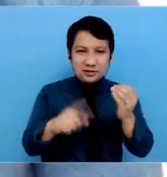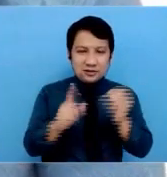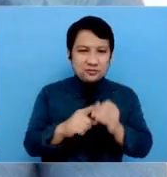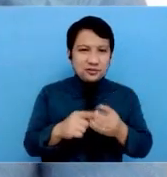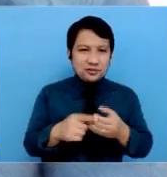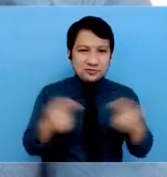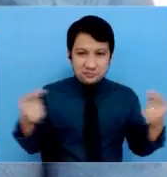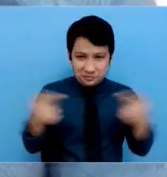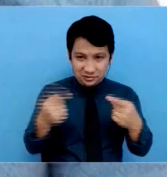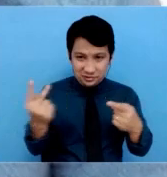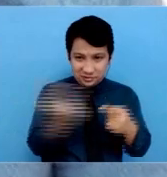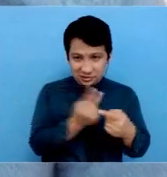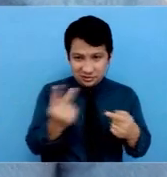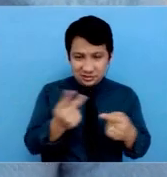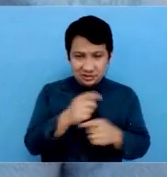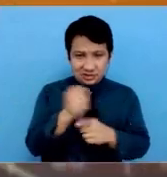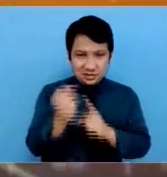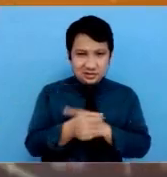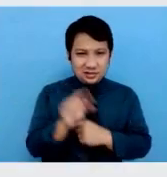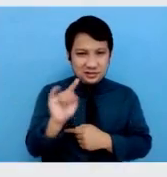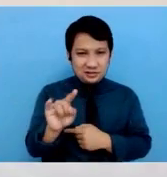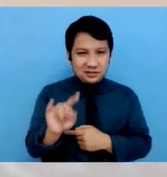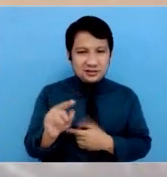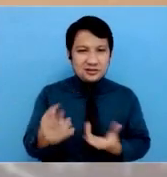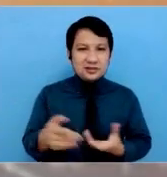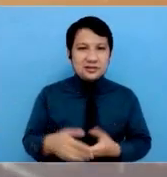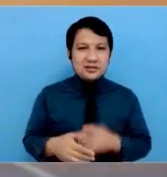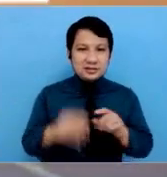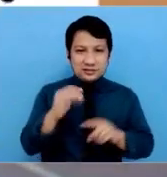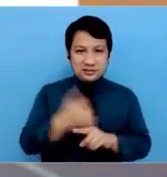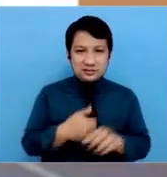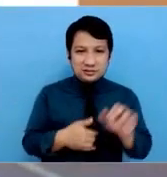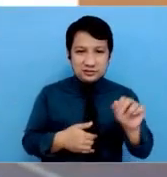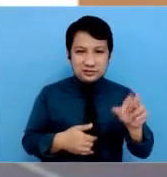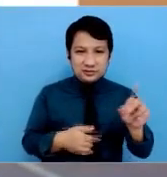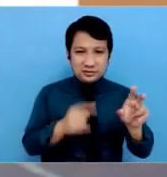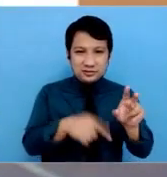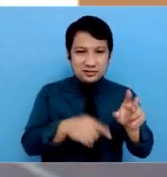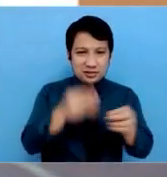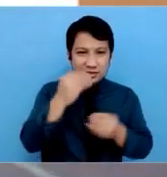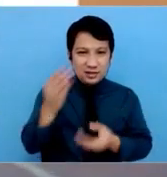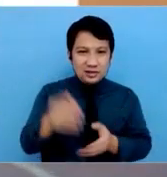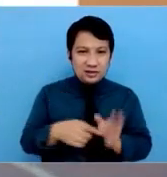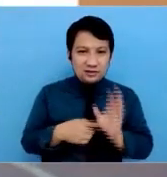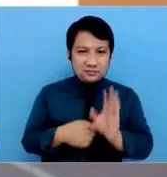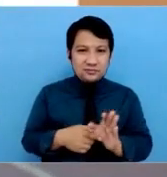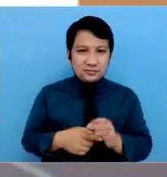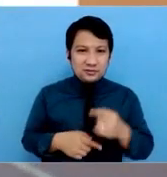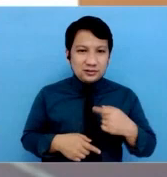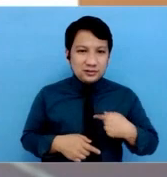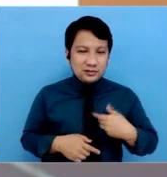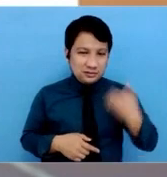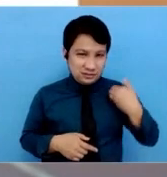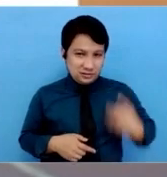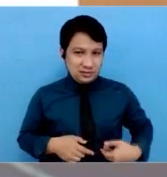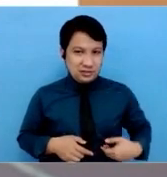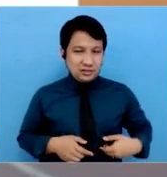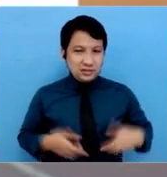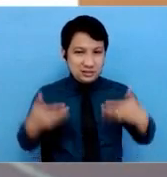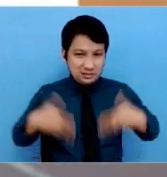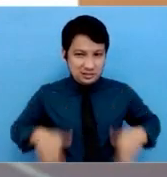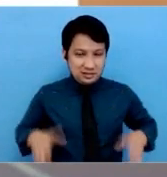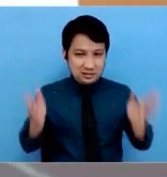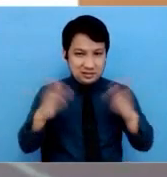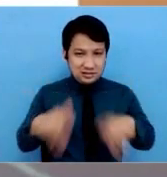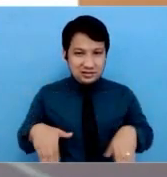ng dalawa sa social media. January 13, nang mag-post ang cosplayer na naka-sexy dress habang nasa